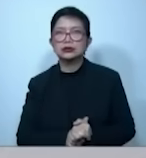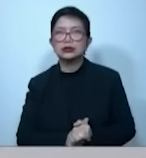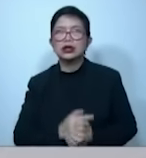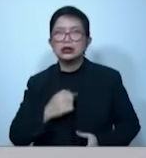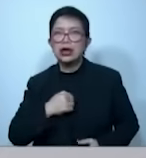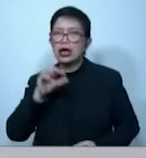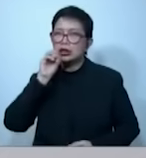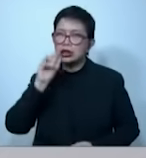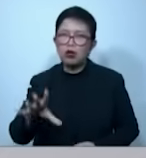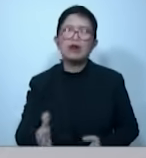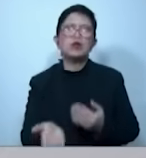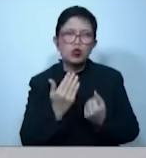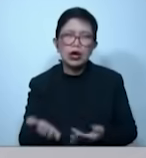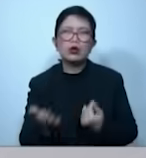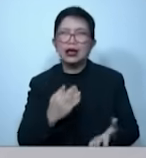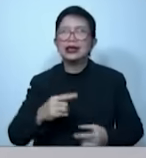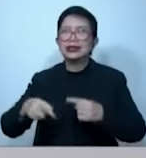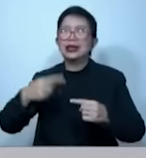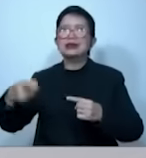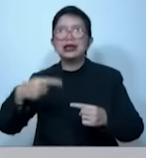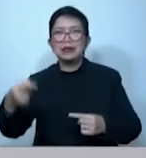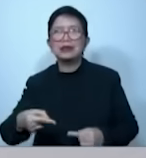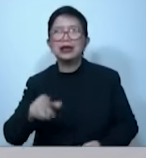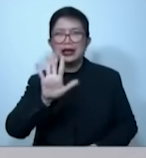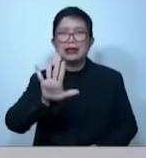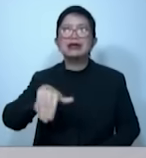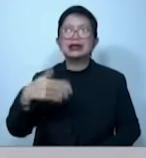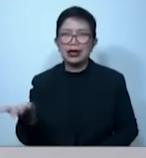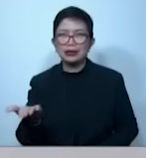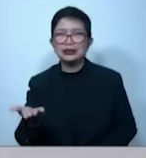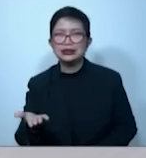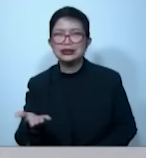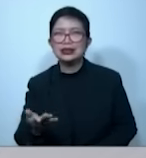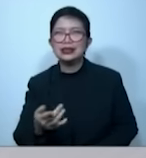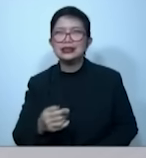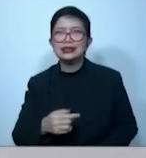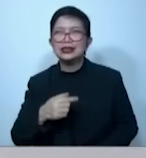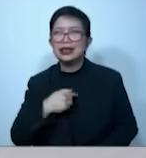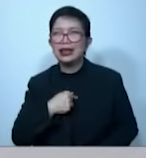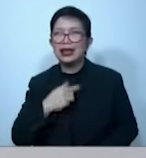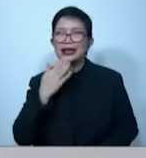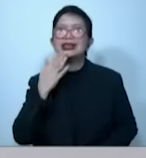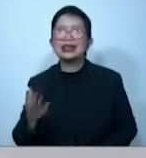sudah jawab berkali-kali tiap 5 tahun kalau poling saya naik ditanya lagi soal